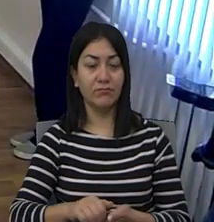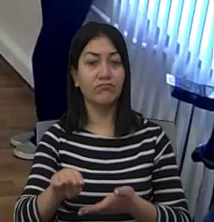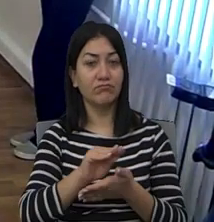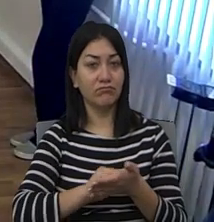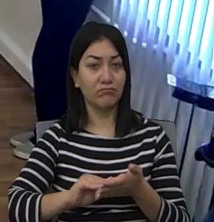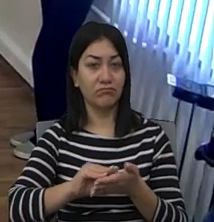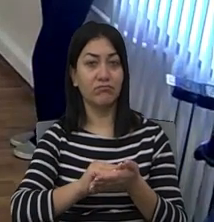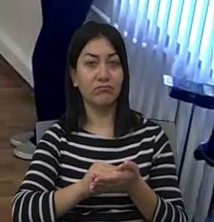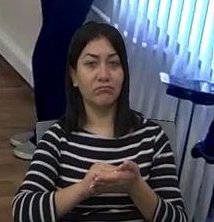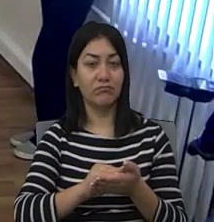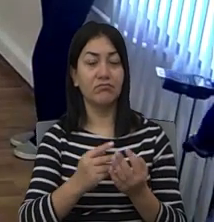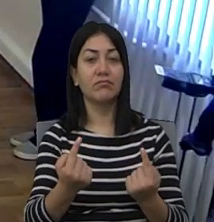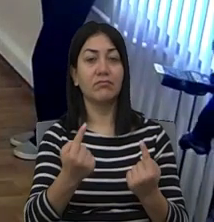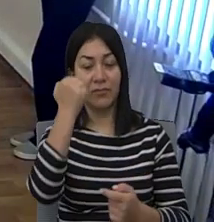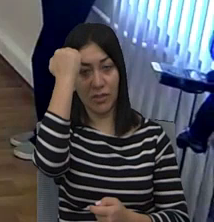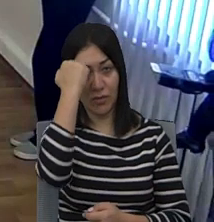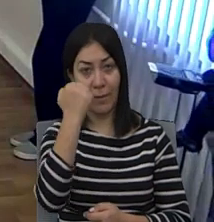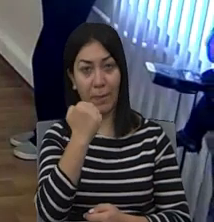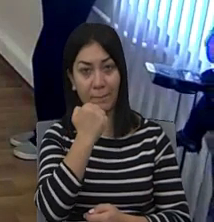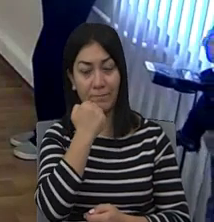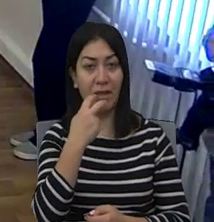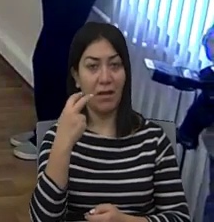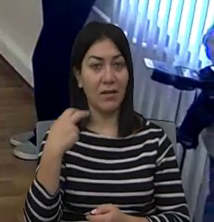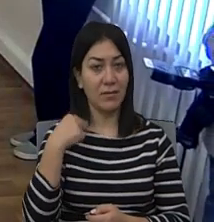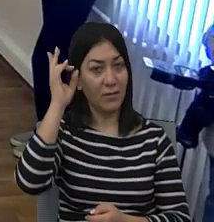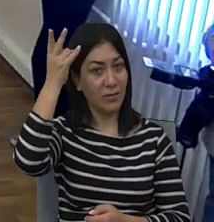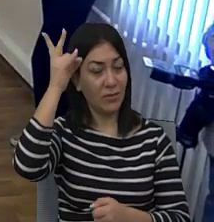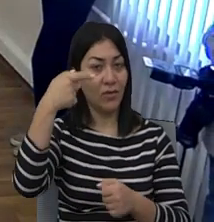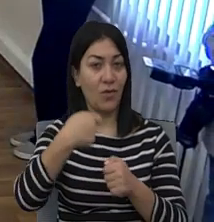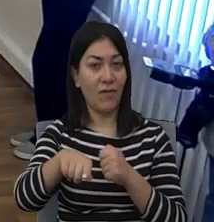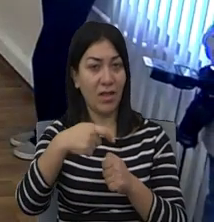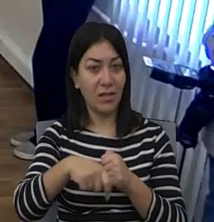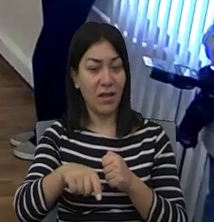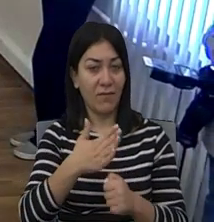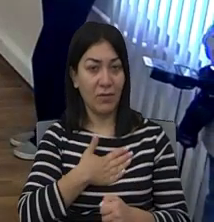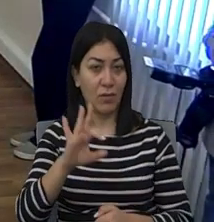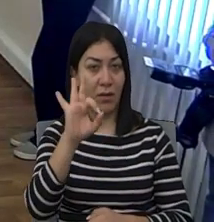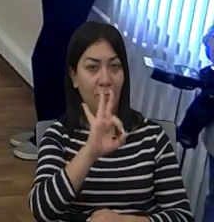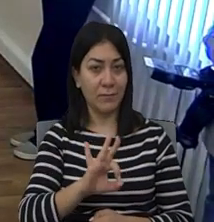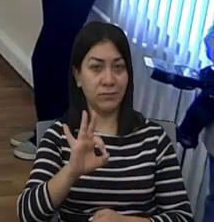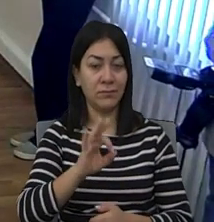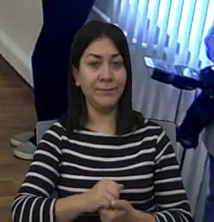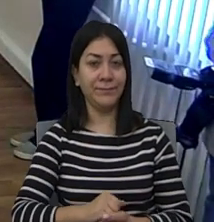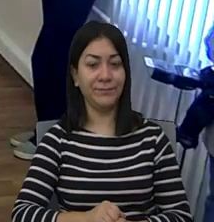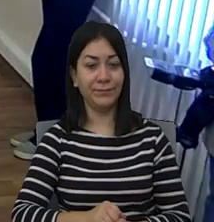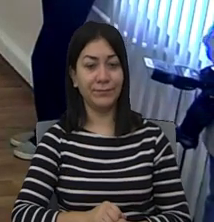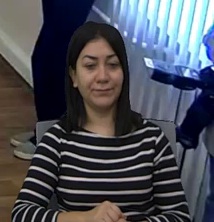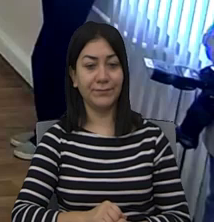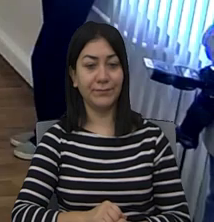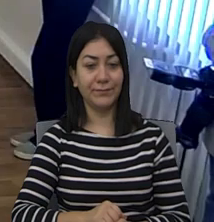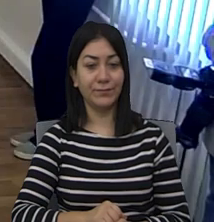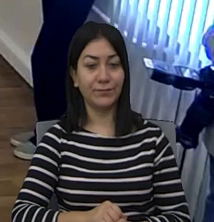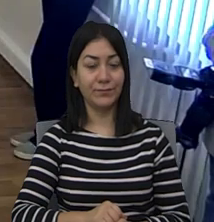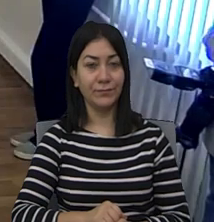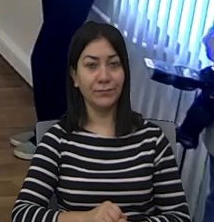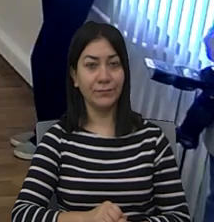անգամ խորին երախտագիտությունս եմ հայտնում մեր հովանավորին Միացյալ Թագավորության կառավարությանը. And our